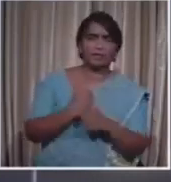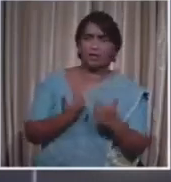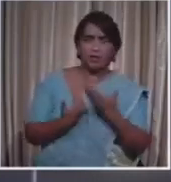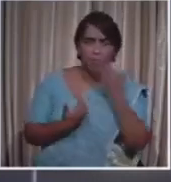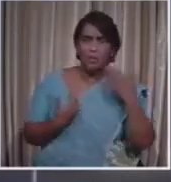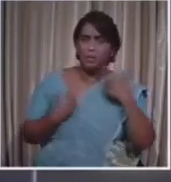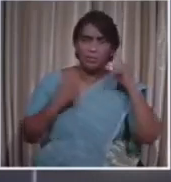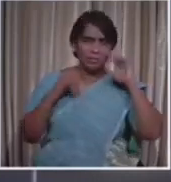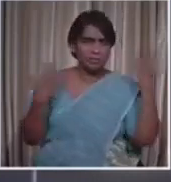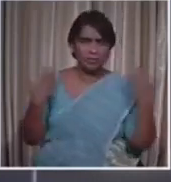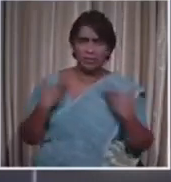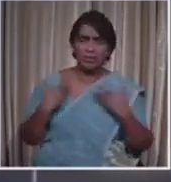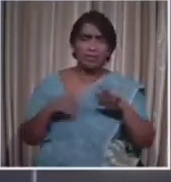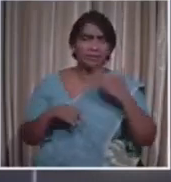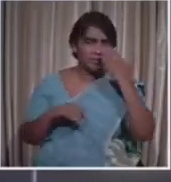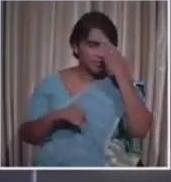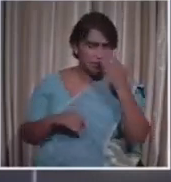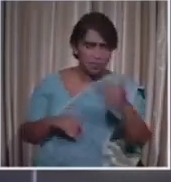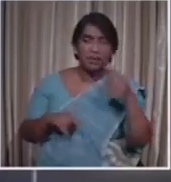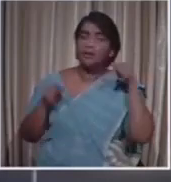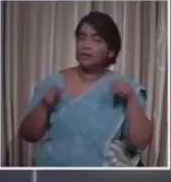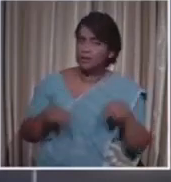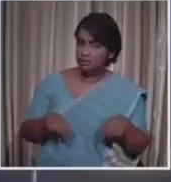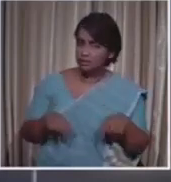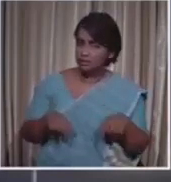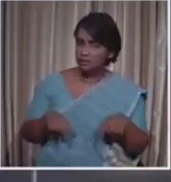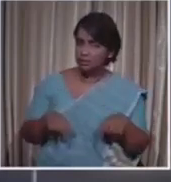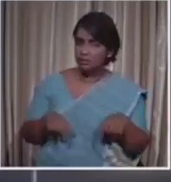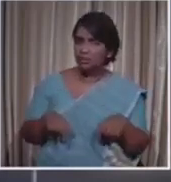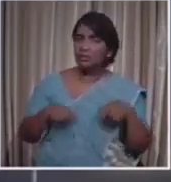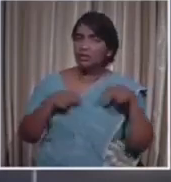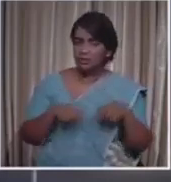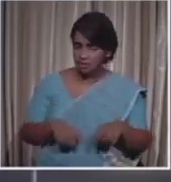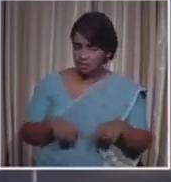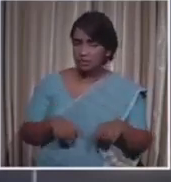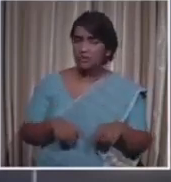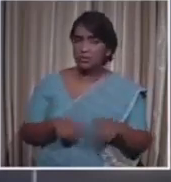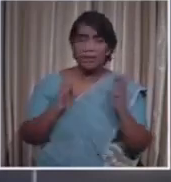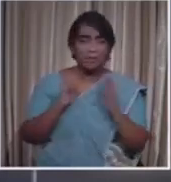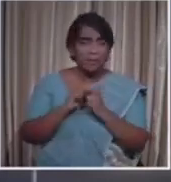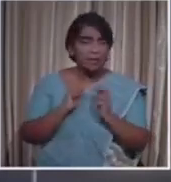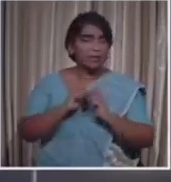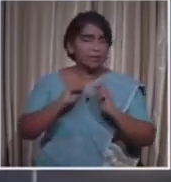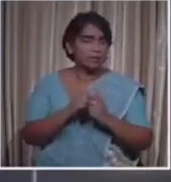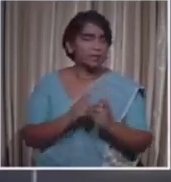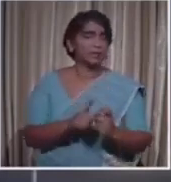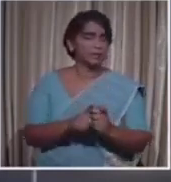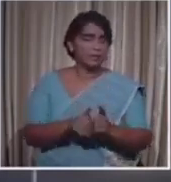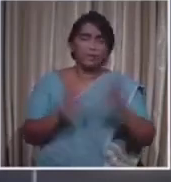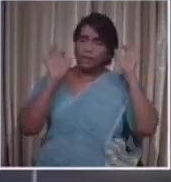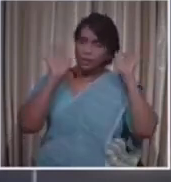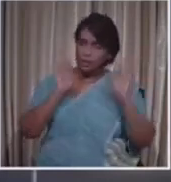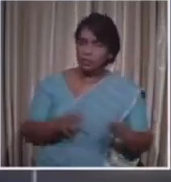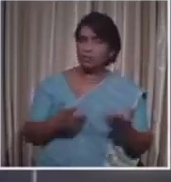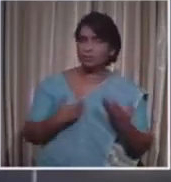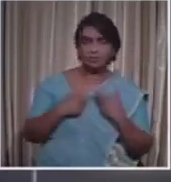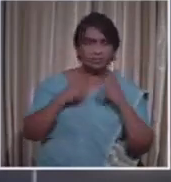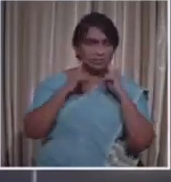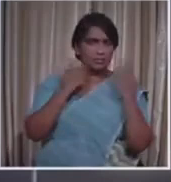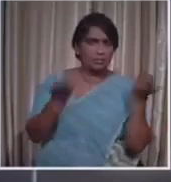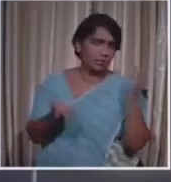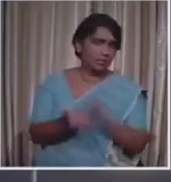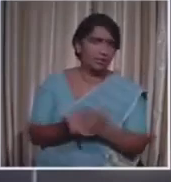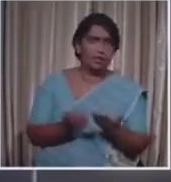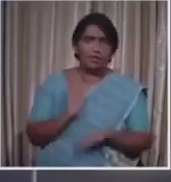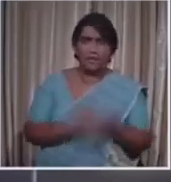හිතන්නේ නැහැ. කරුණා කරලා දැන්වත් මේක අර්බුදයෙන් අර්බුදයට උස්සන්න වෙන නොදී, මම දන්නේ නැහැ මීට වඩා උස්සන්න